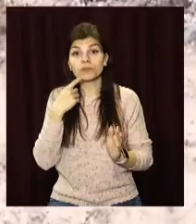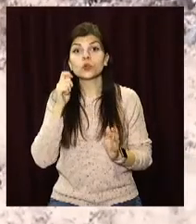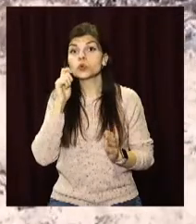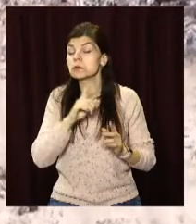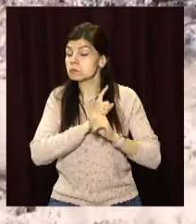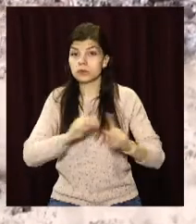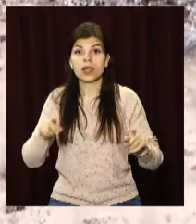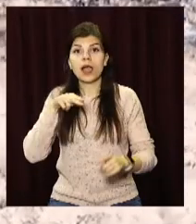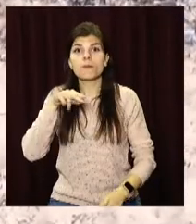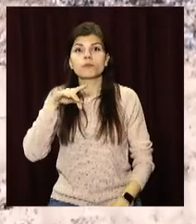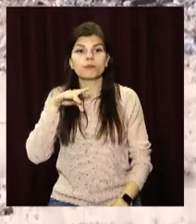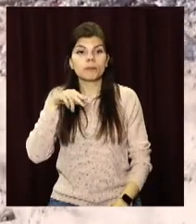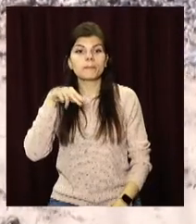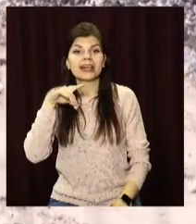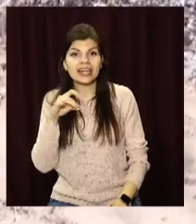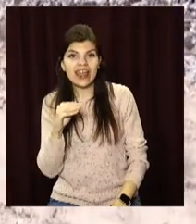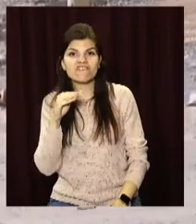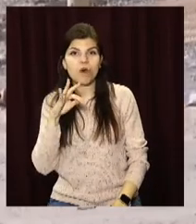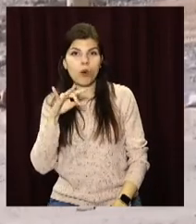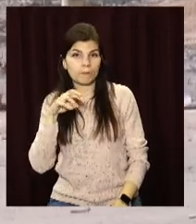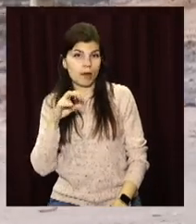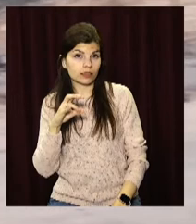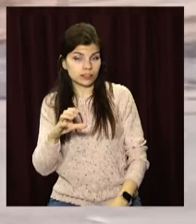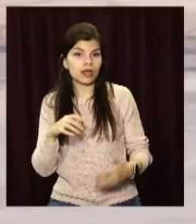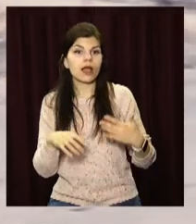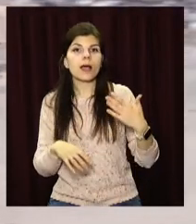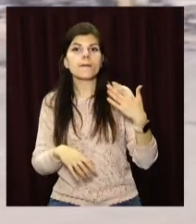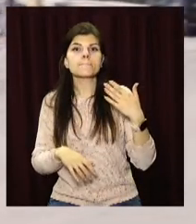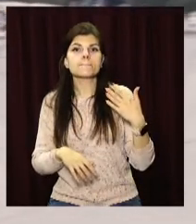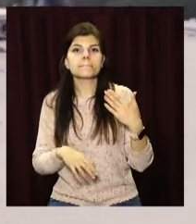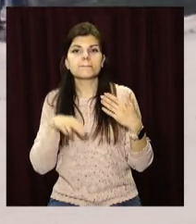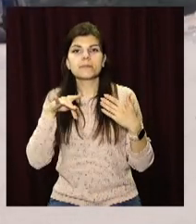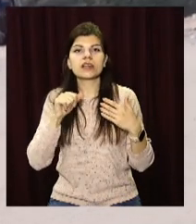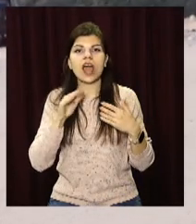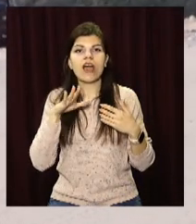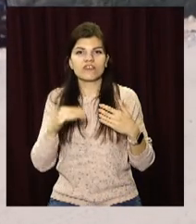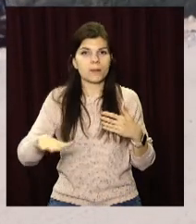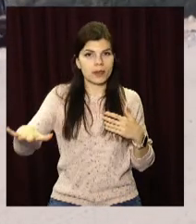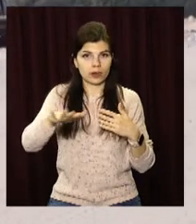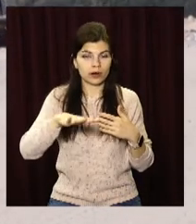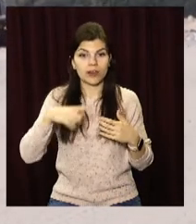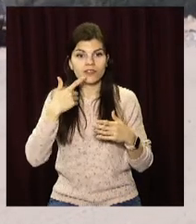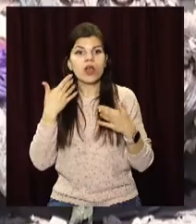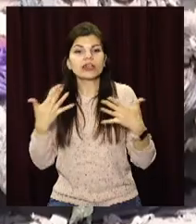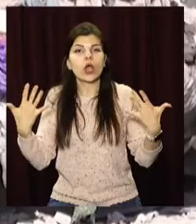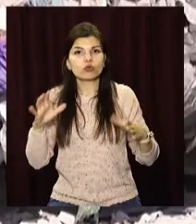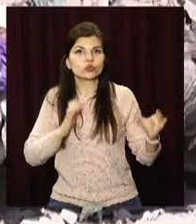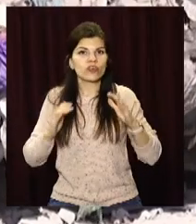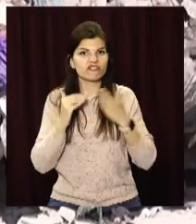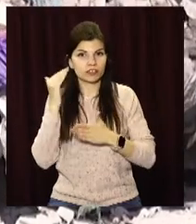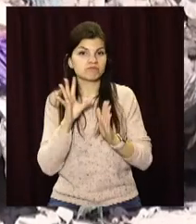Україні перформанс на муніципальному полігоні «Правобережний». Приєдналися до екопроєкту вже декілька вишів Дніпра.